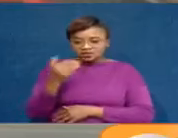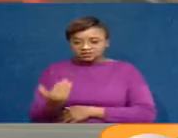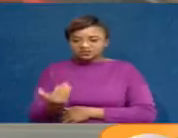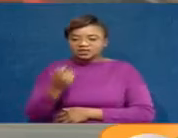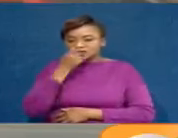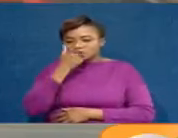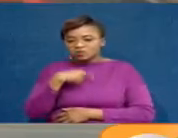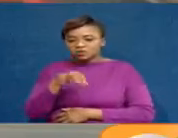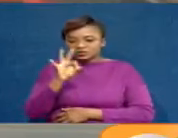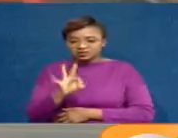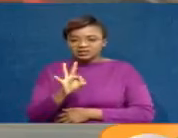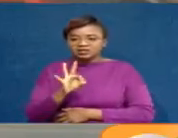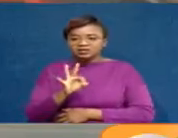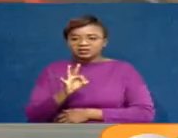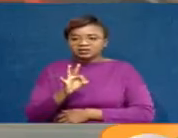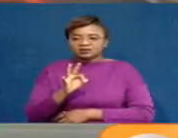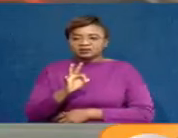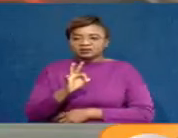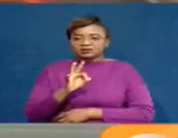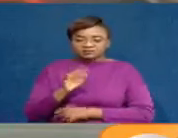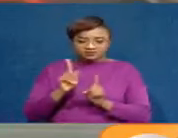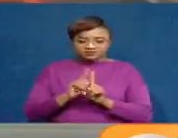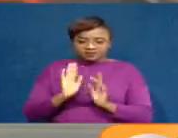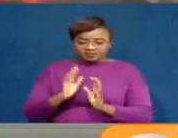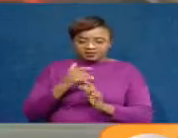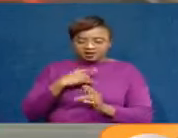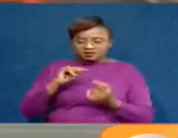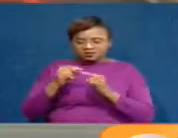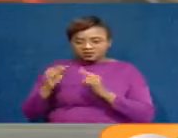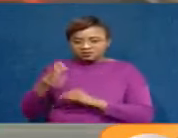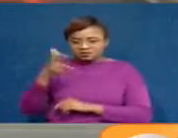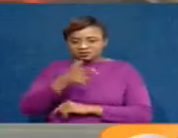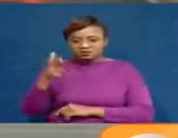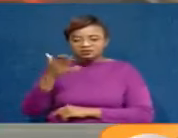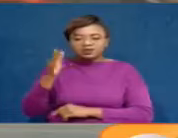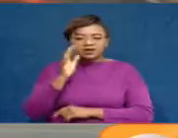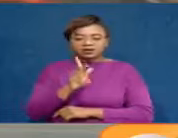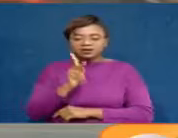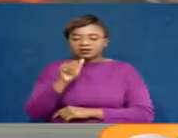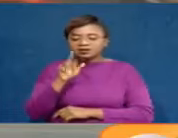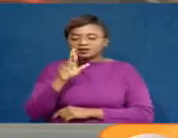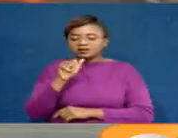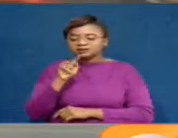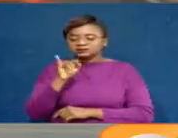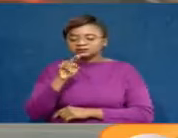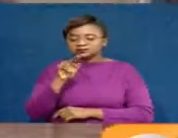miaka mitatu, pia waliwachwa na majeraha ya risasi mjini Karatina, kama anavyotuarifu Gatete Njoroge.